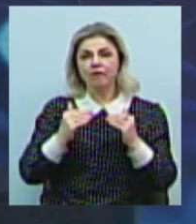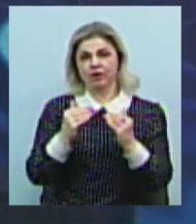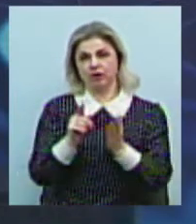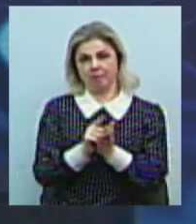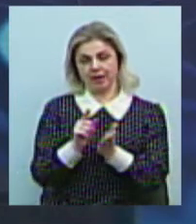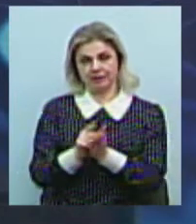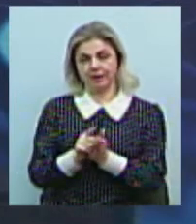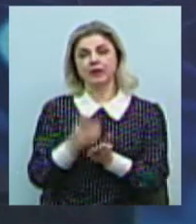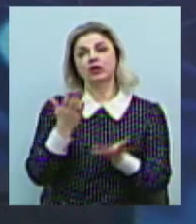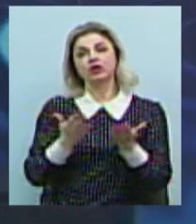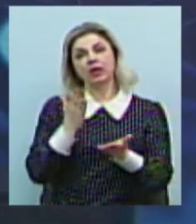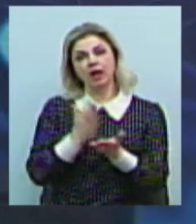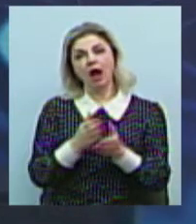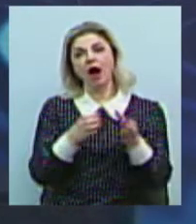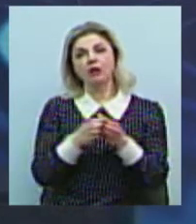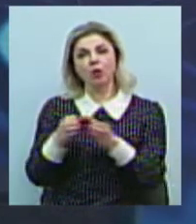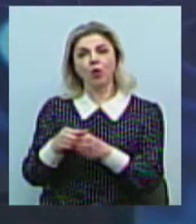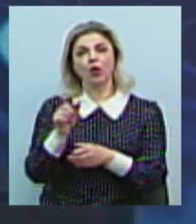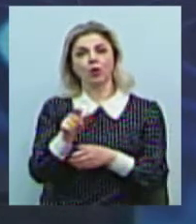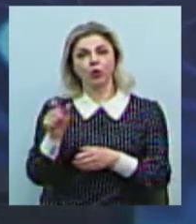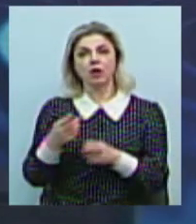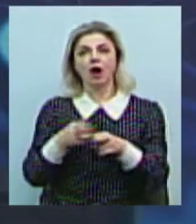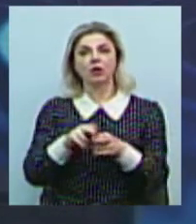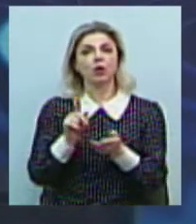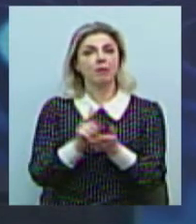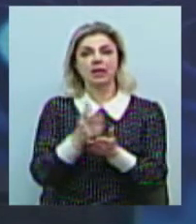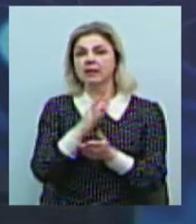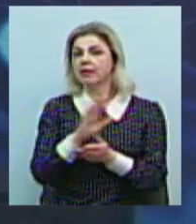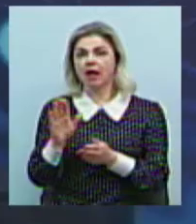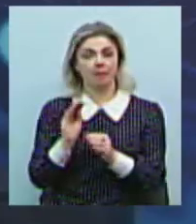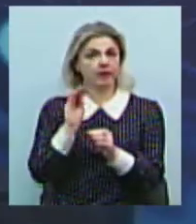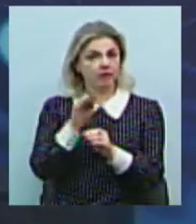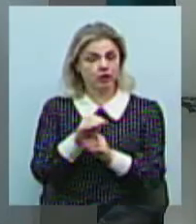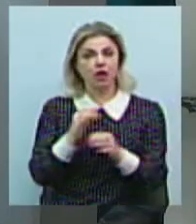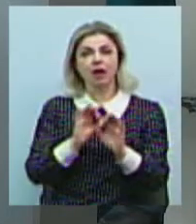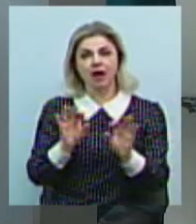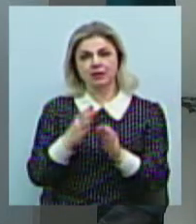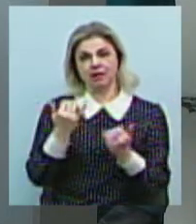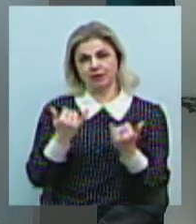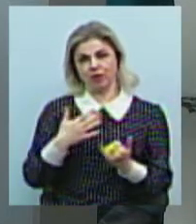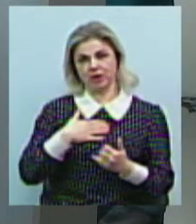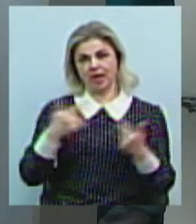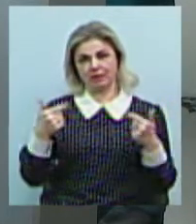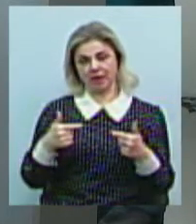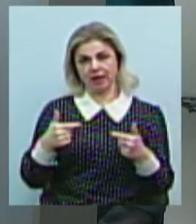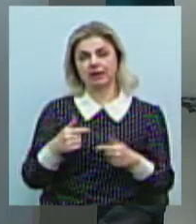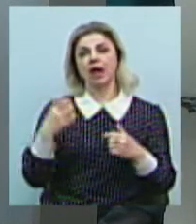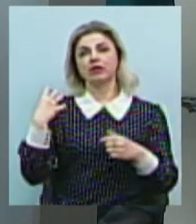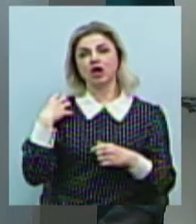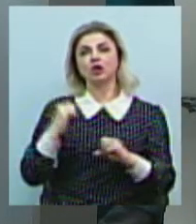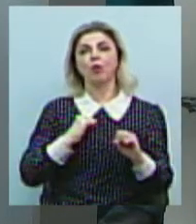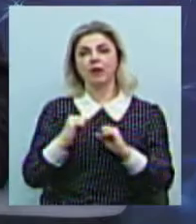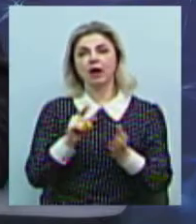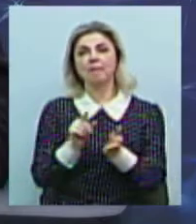пенсії? Чи є категорії осіб, яким пенсії не підвищили, розповість наш сьогоднішній спікер в студії. Начальник управління